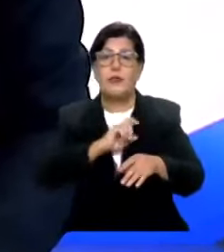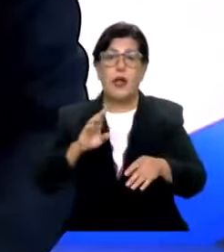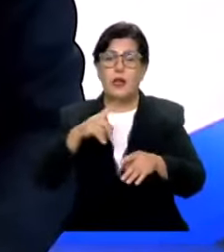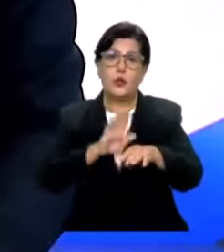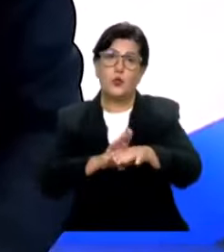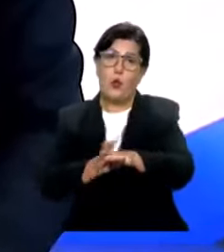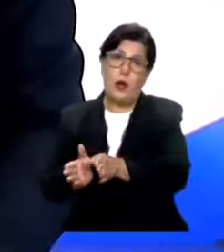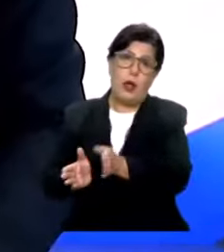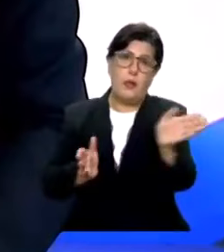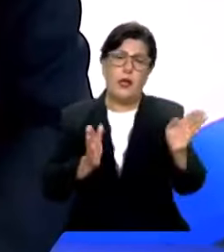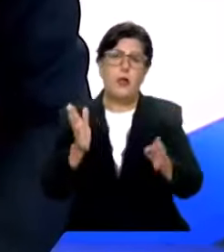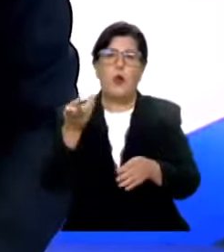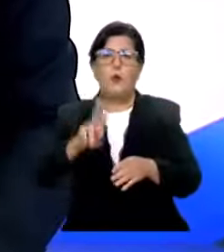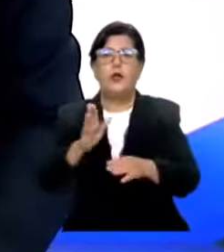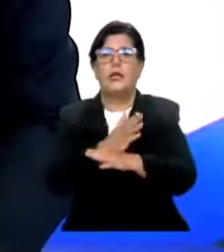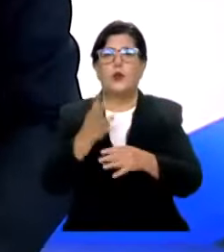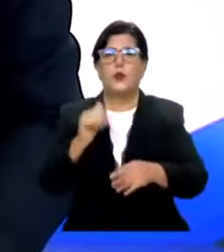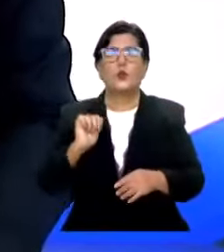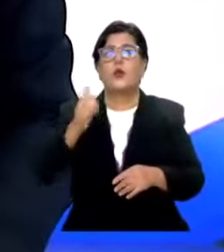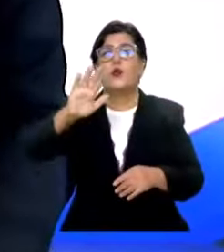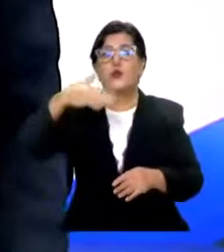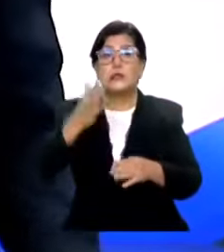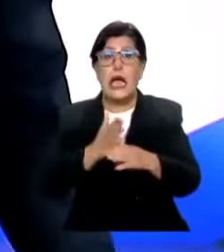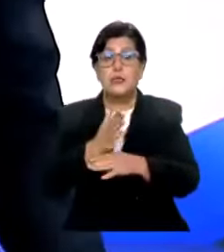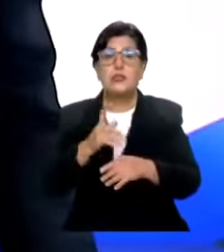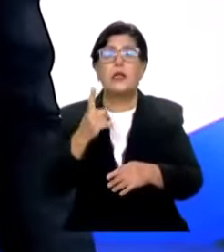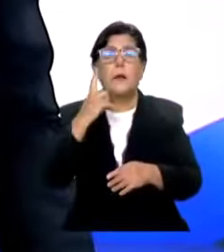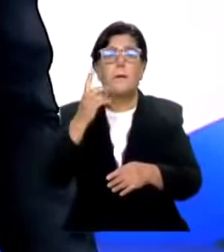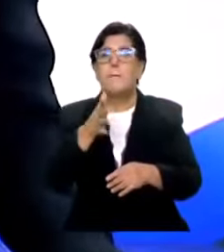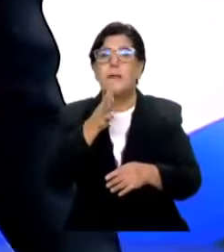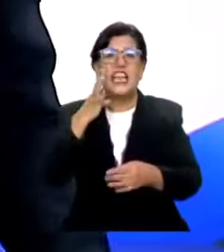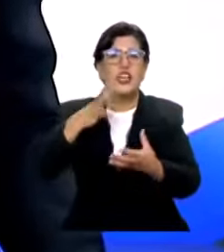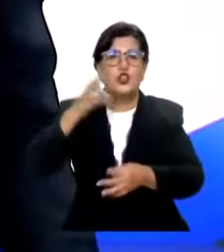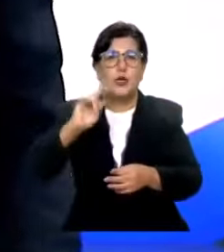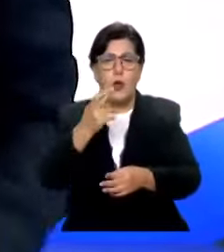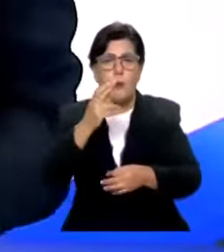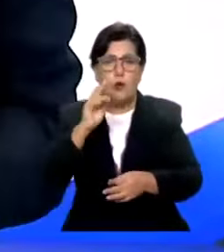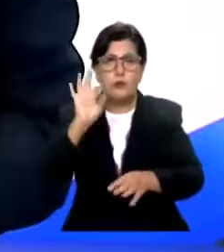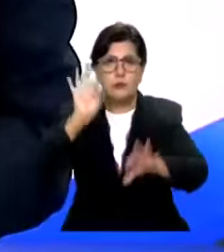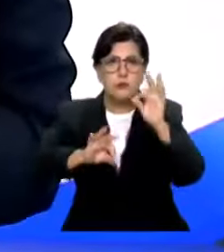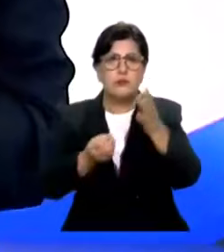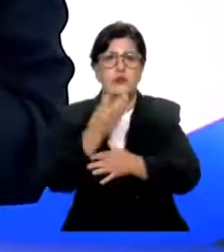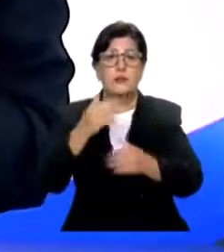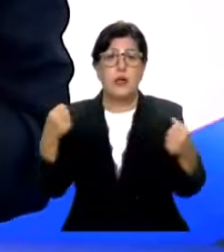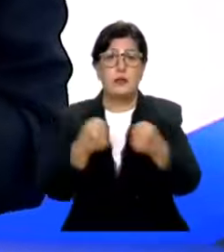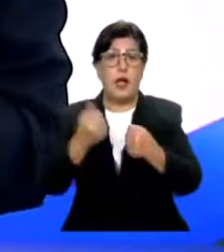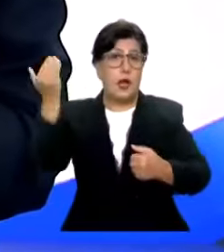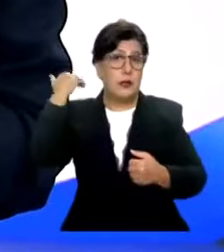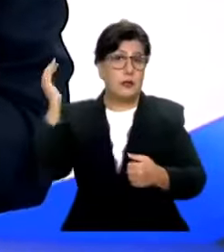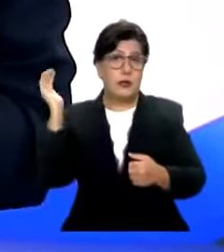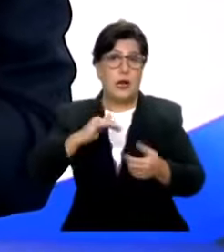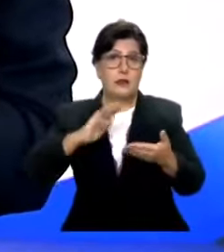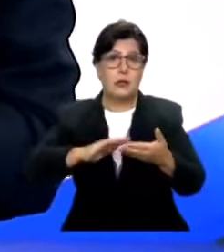sollama ölümüne neden olmuştu. Günler sonra gerçeği bilirkişi raporu ortaya çıkardı. Kazada arkasından